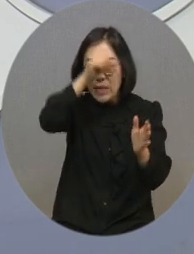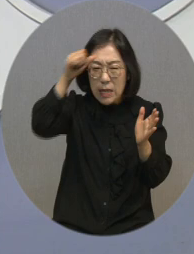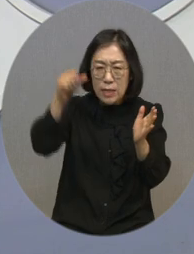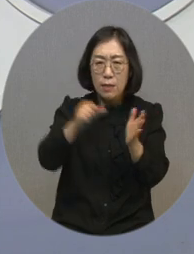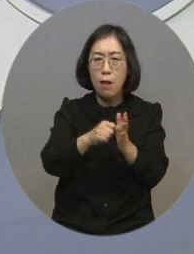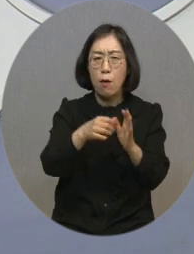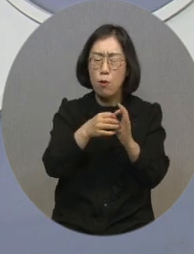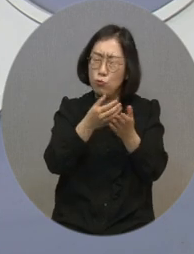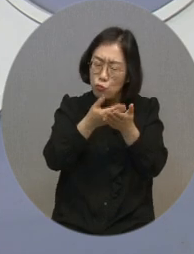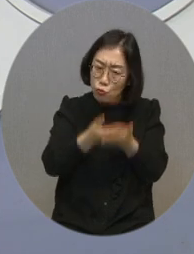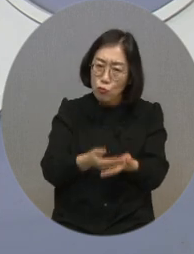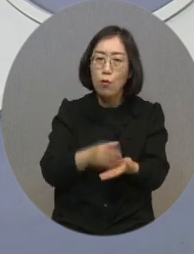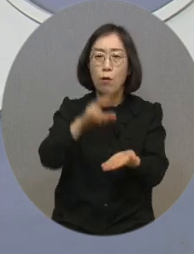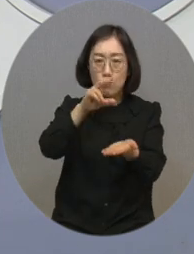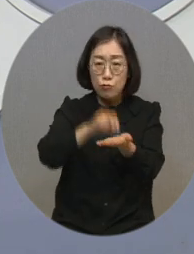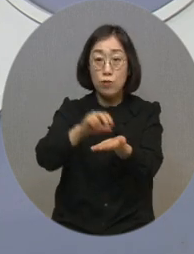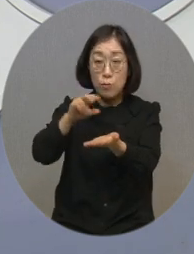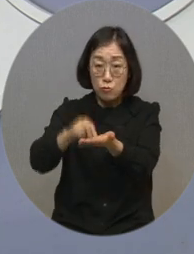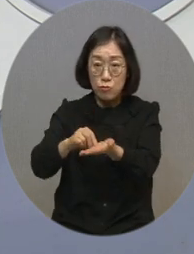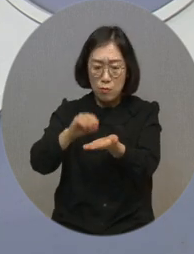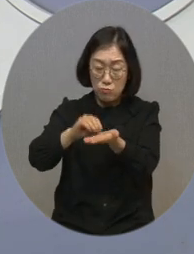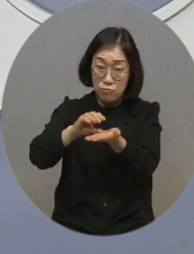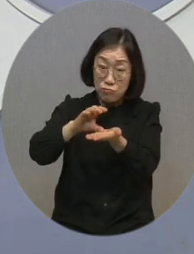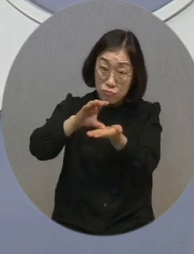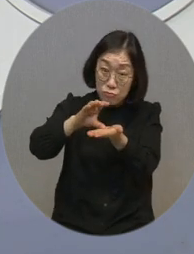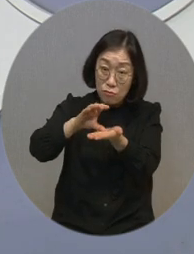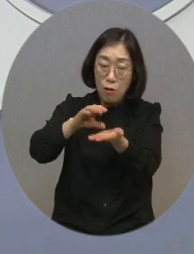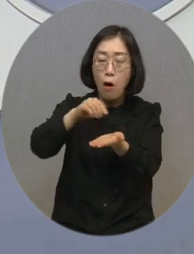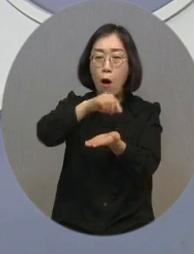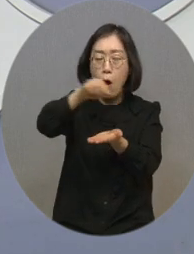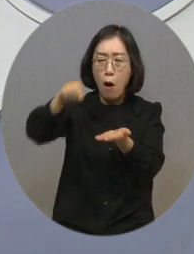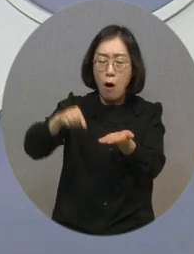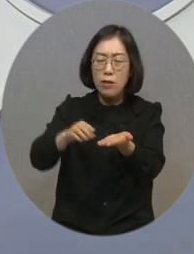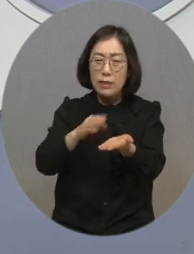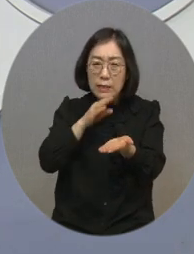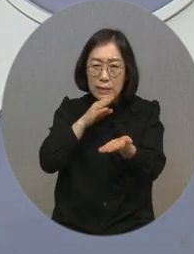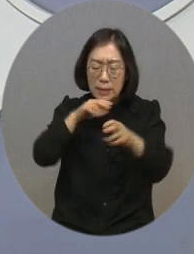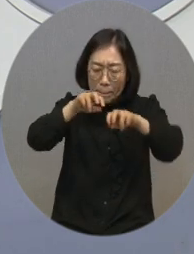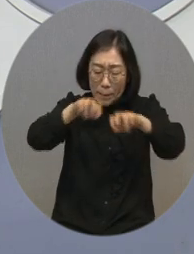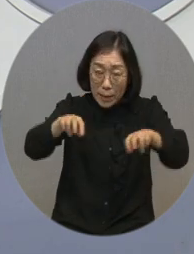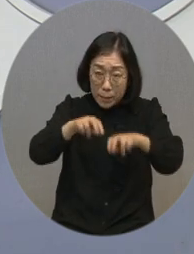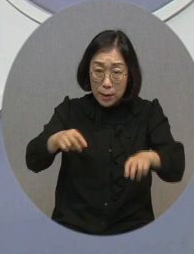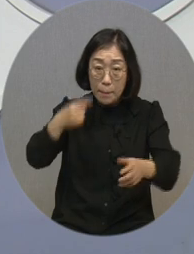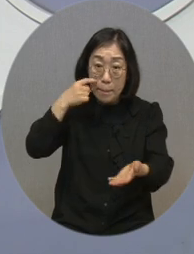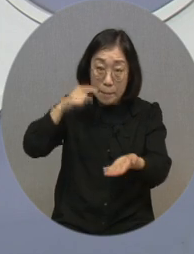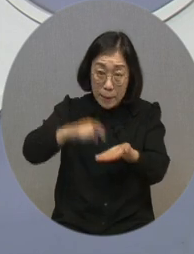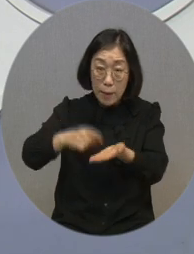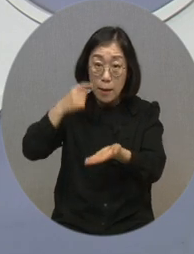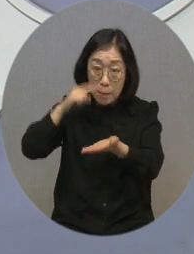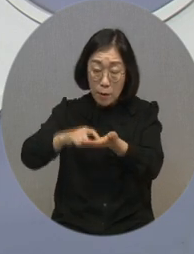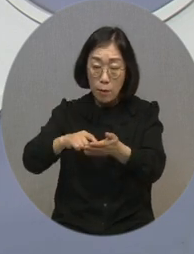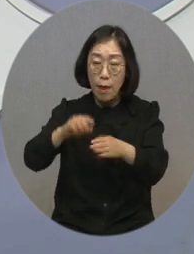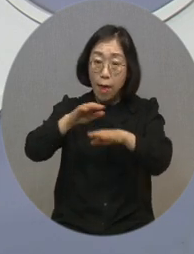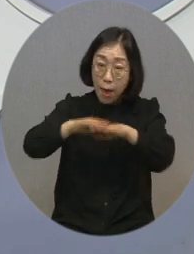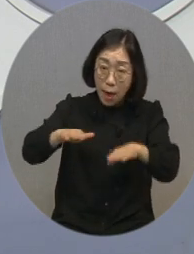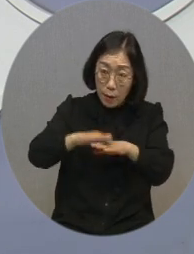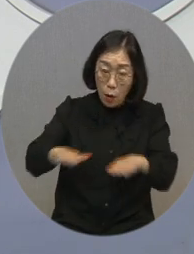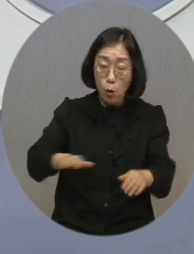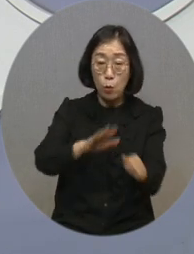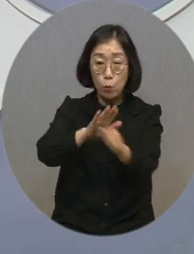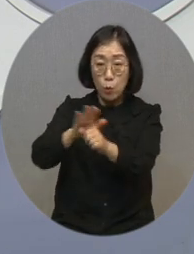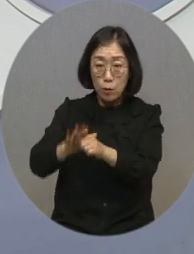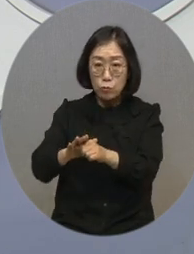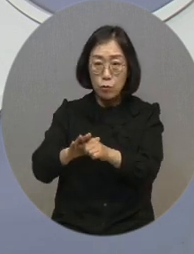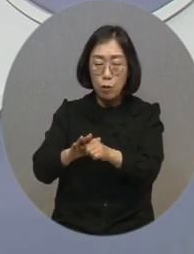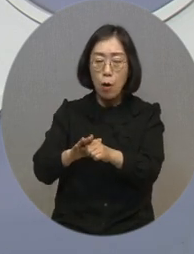근데 이제 그 기록 안에서 뭔가 진실을 찾고 그 사람들의 어려움을 우리가 해결해 주는 거는 굉장히 또 보람된